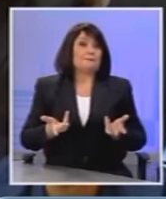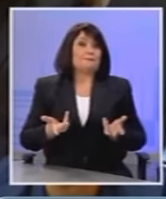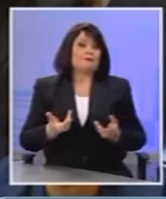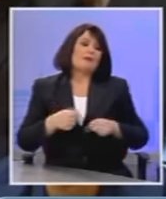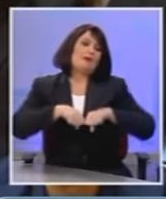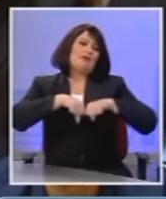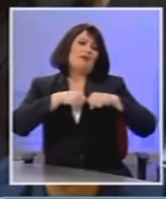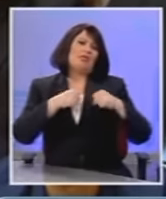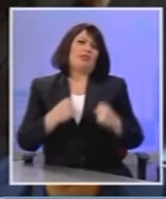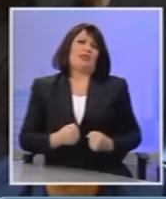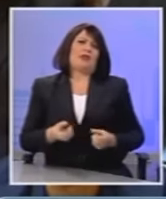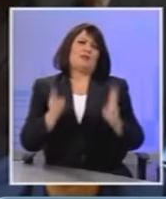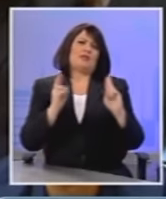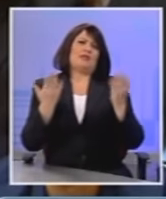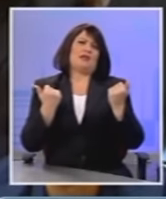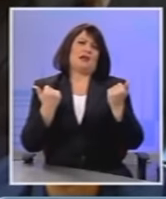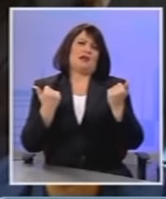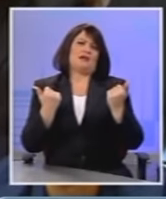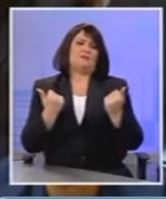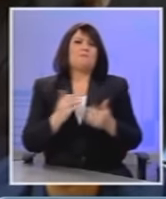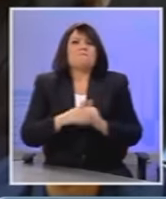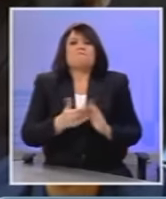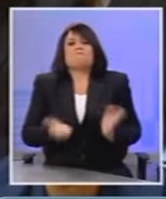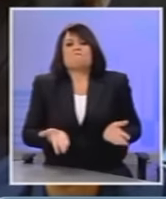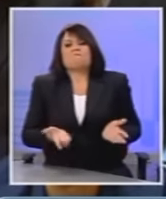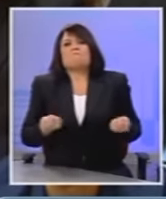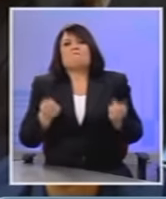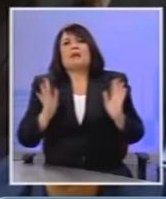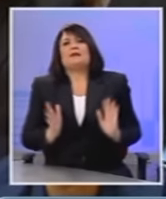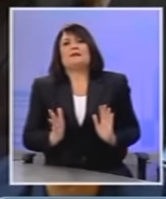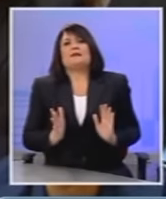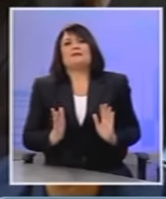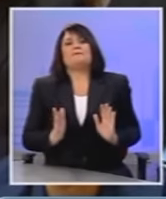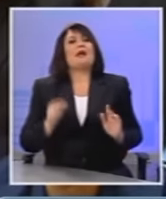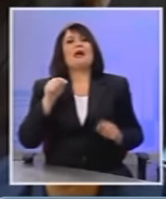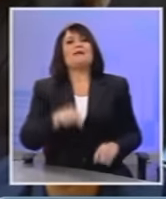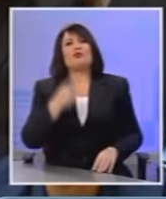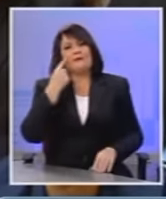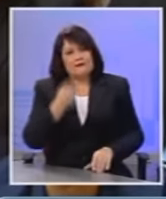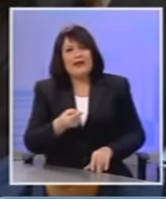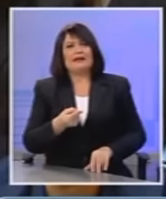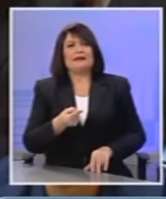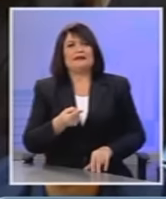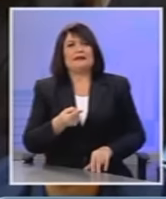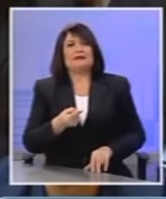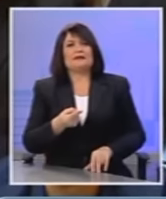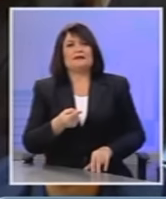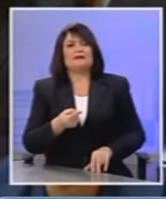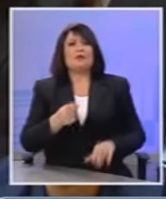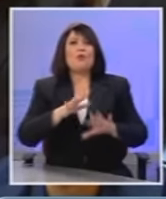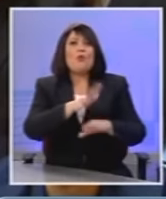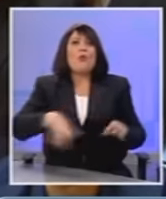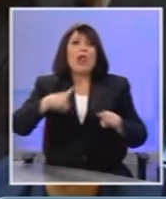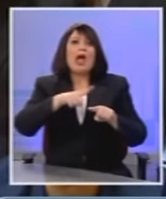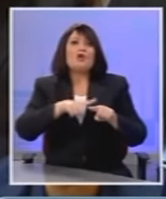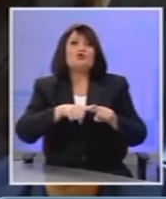απελπισία. Είναι η παθητικότητα από την οποία διακατέχεται σήμερα σχεδόν το σύνολο του λαού